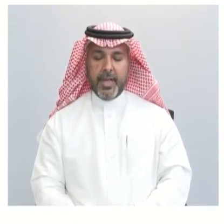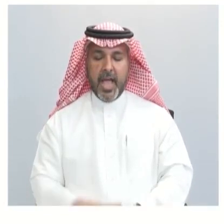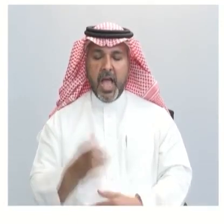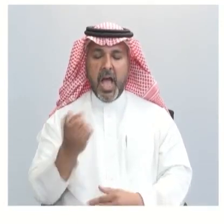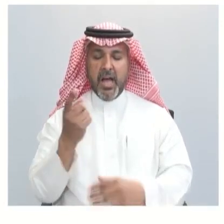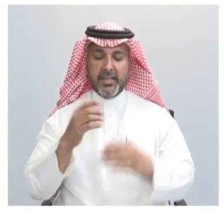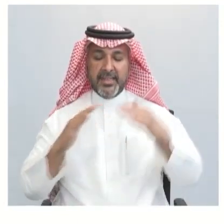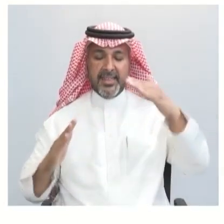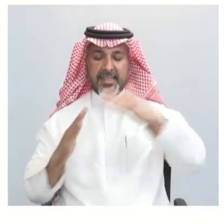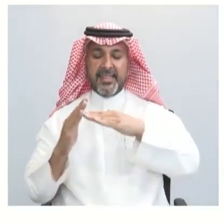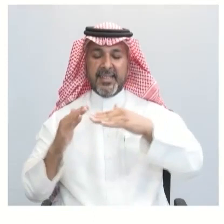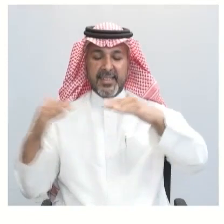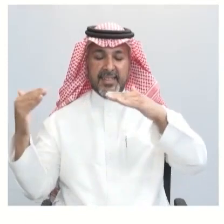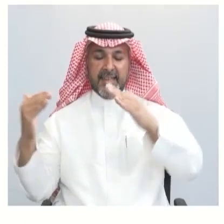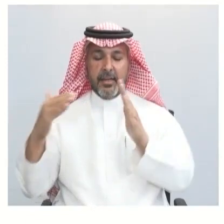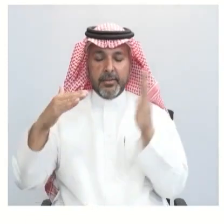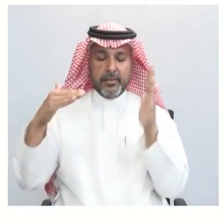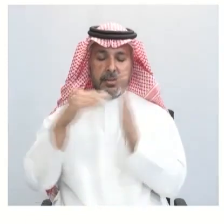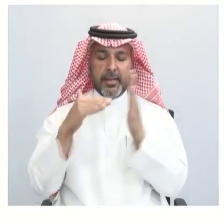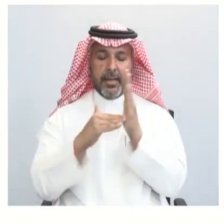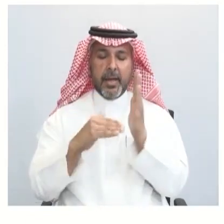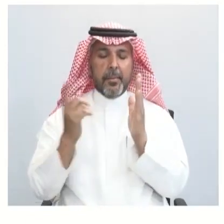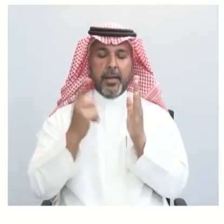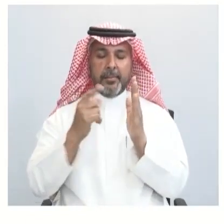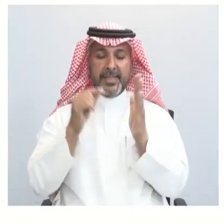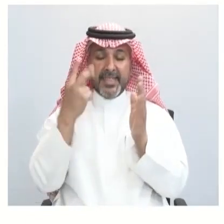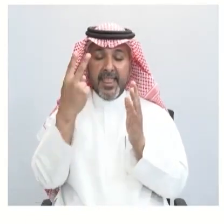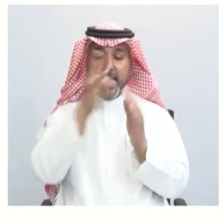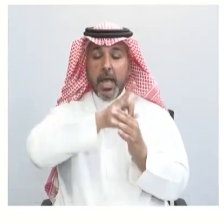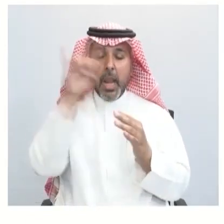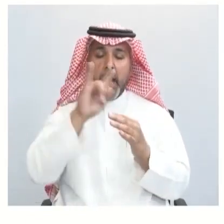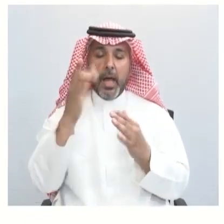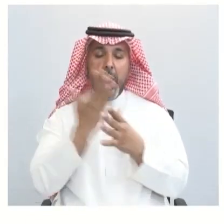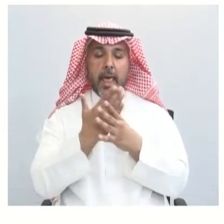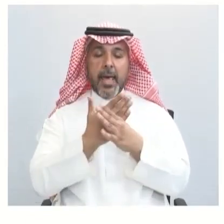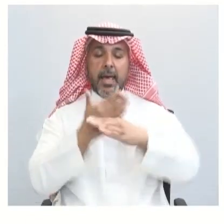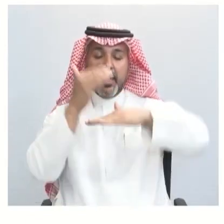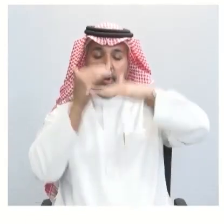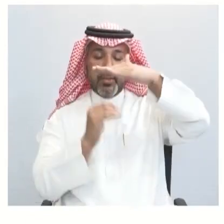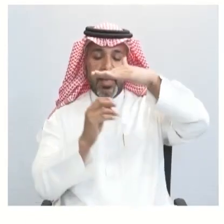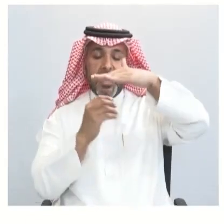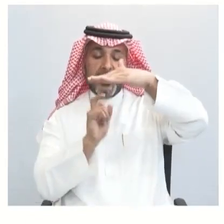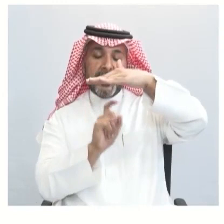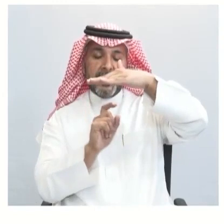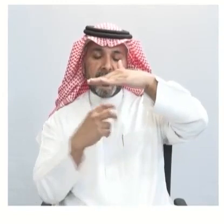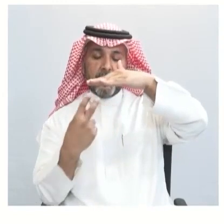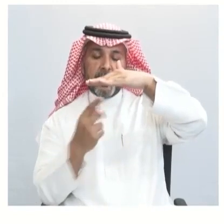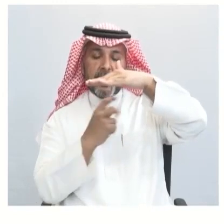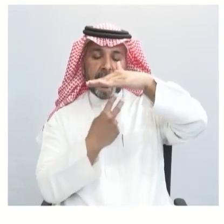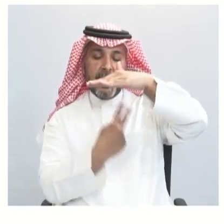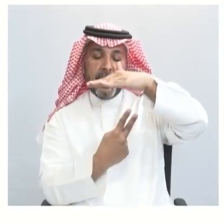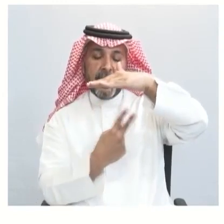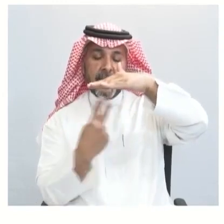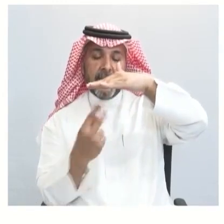تساوي اثنين طيب خط التقارب الافقي راح يكون اين عند اكس